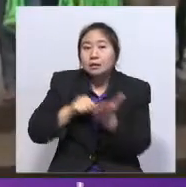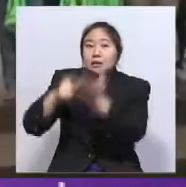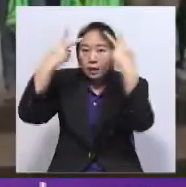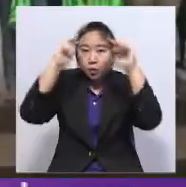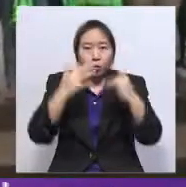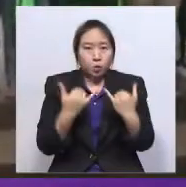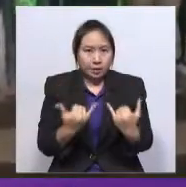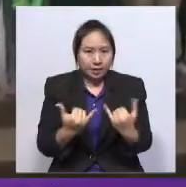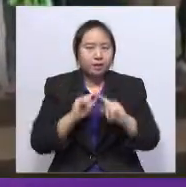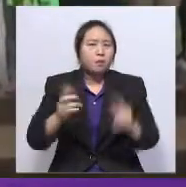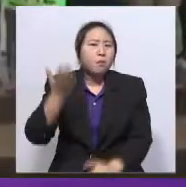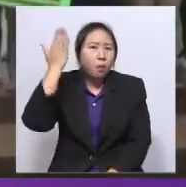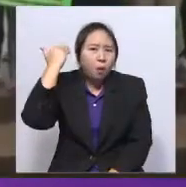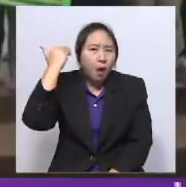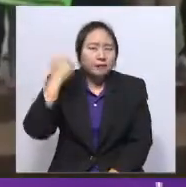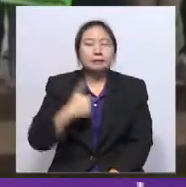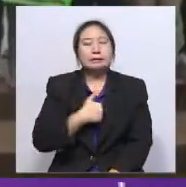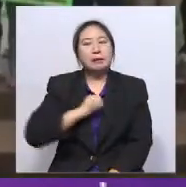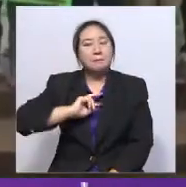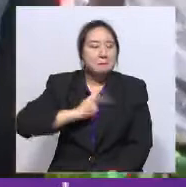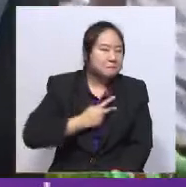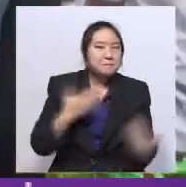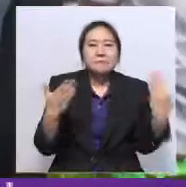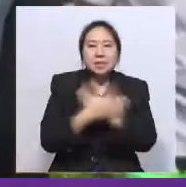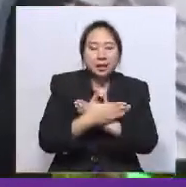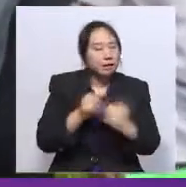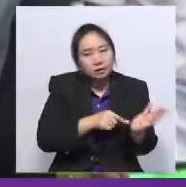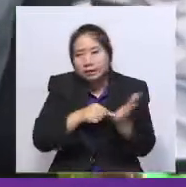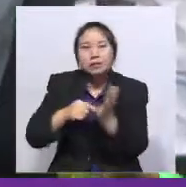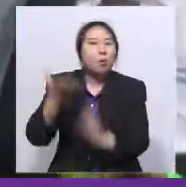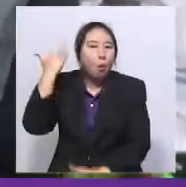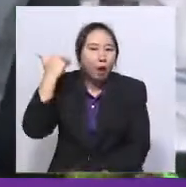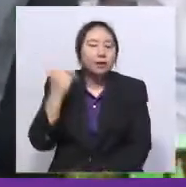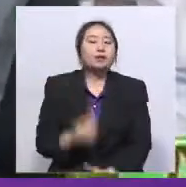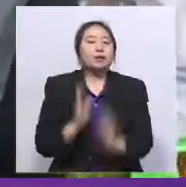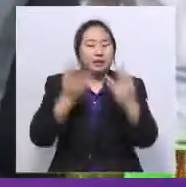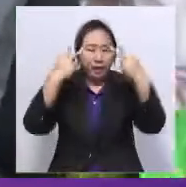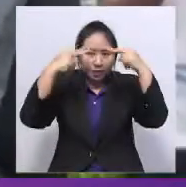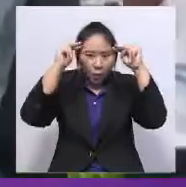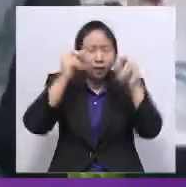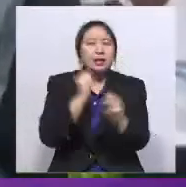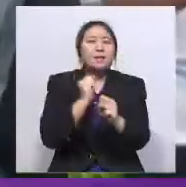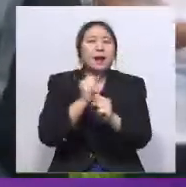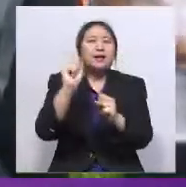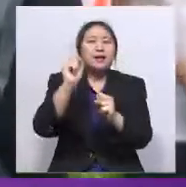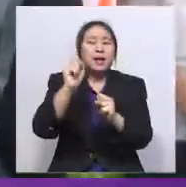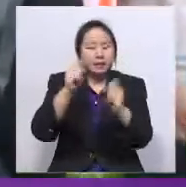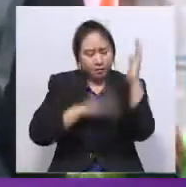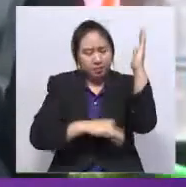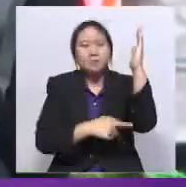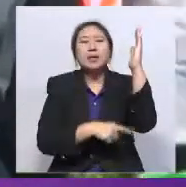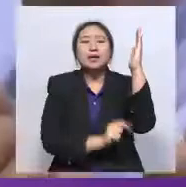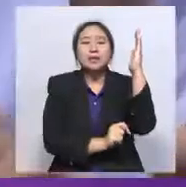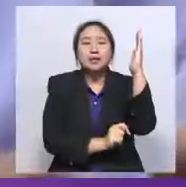ในวันนี้แต่เมื่อวานนี้กลับเปลี่ยนใจที่จะเข้ายื่นหนังสือก่อนซึ่งนายกรัฐมนตรียังมีภารกิจอยู่ในพื้นที่จังหวัดปัตต